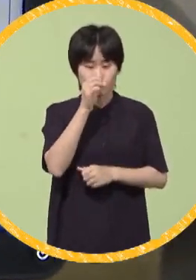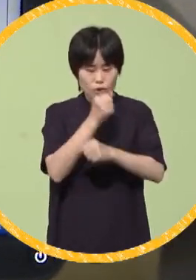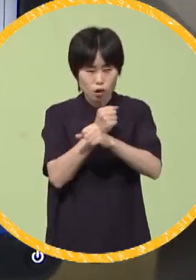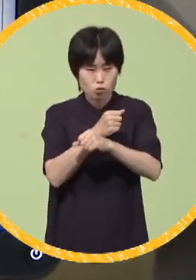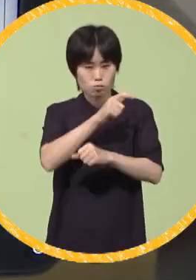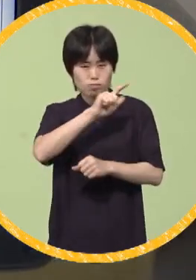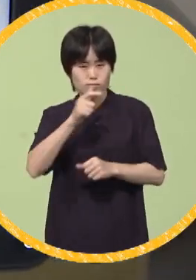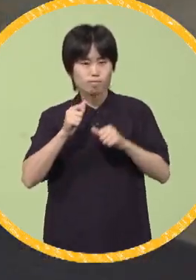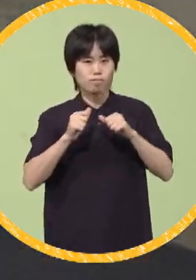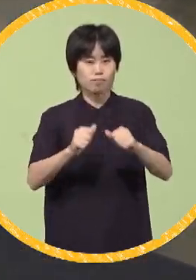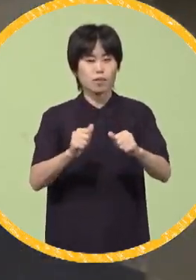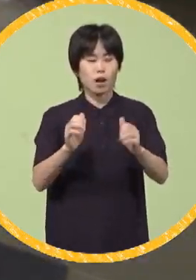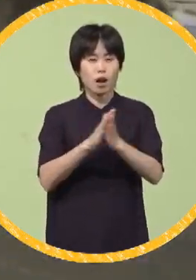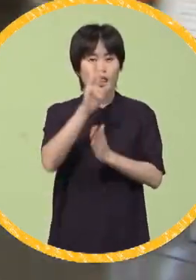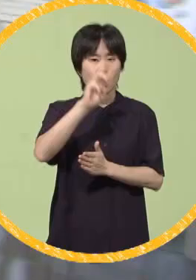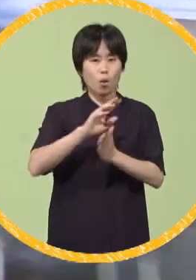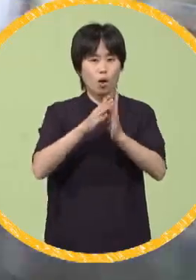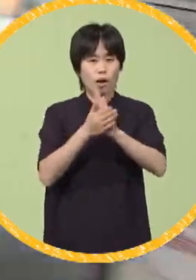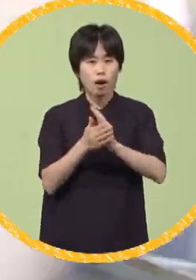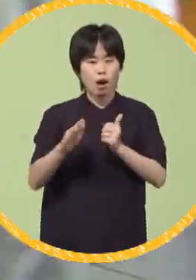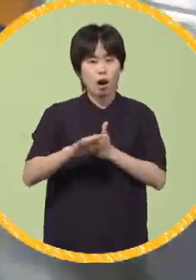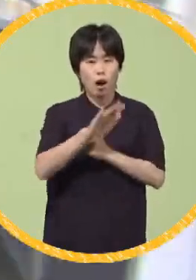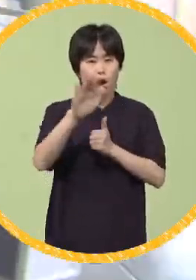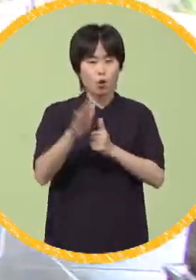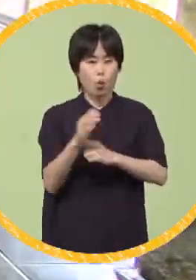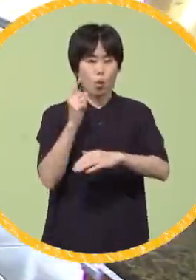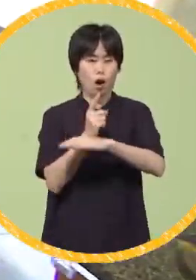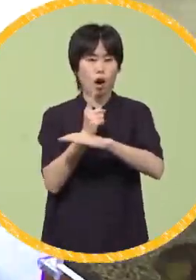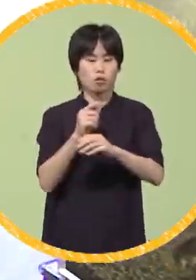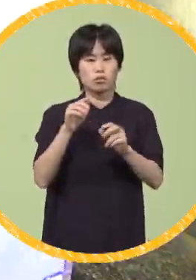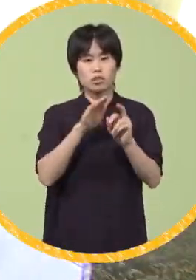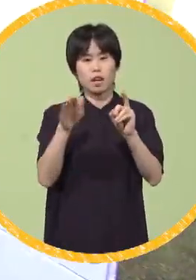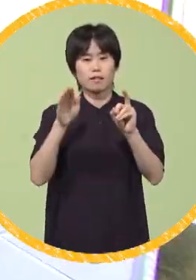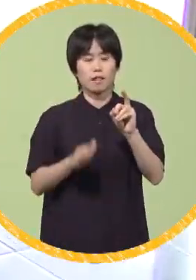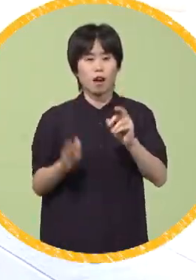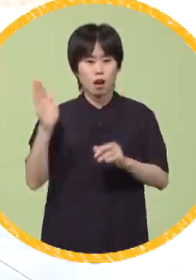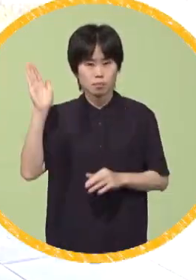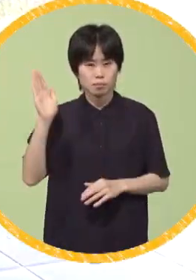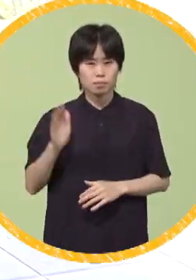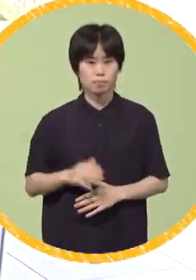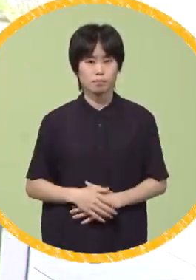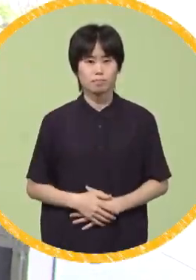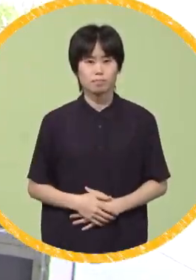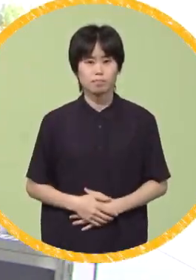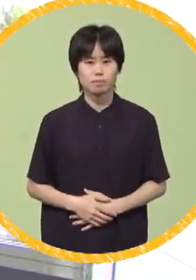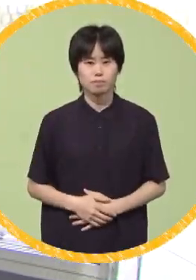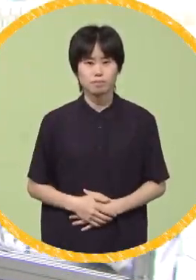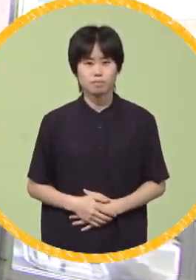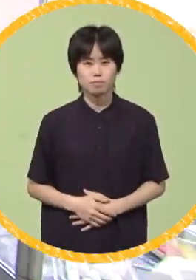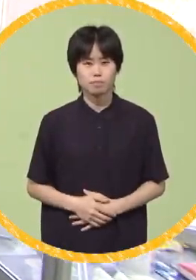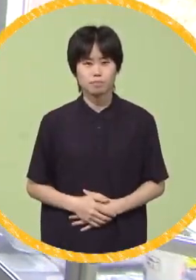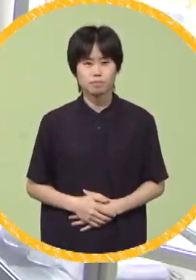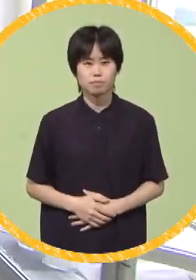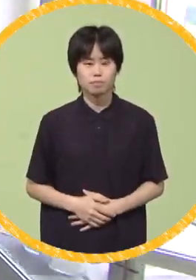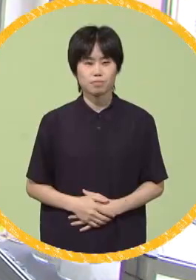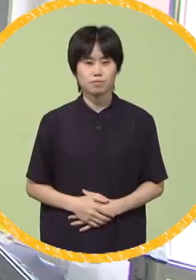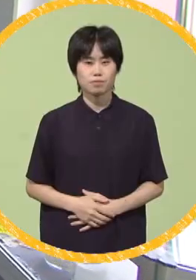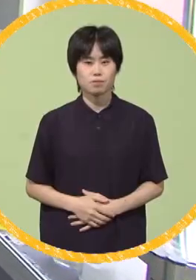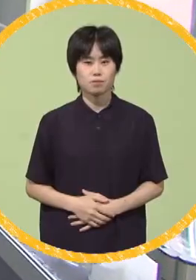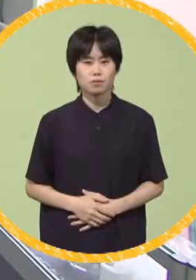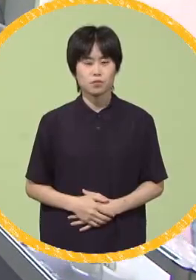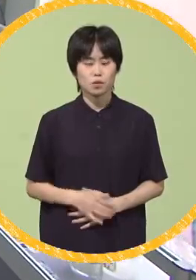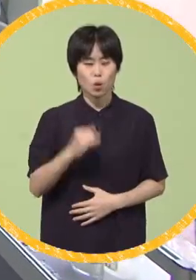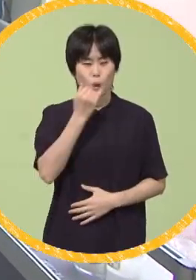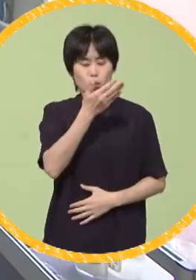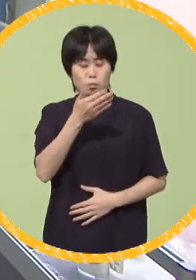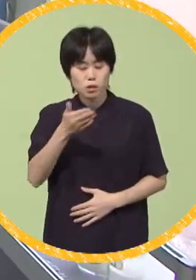に取り組む神奈川県環境科学センターです。 よろしくお願いいたします。 いやいやいや、もう早速なんですけども、まあ、海に